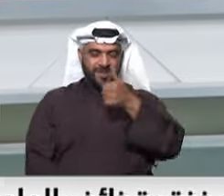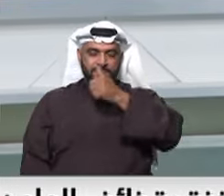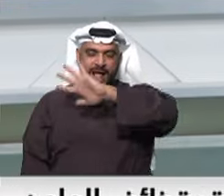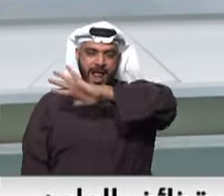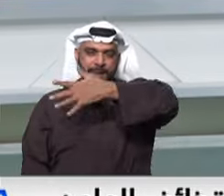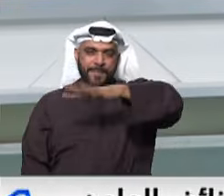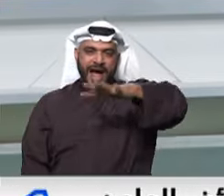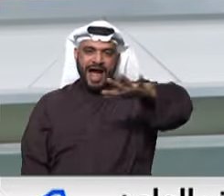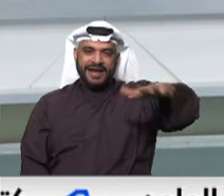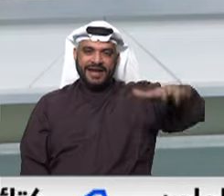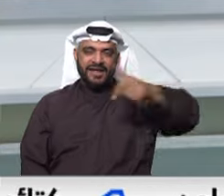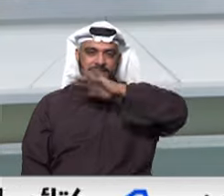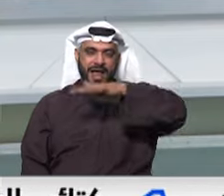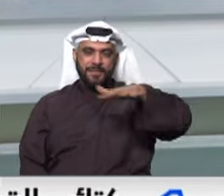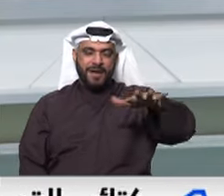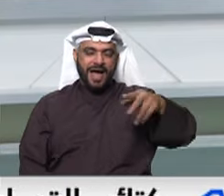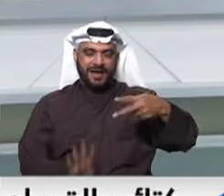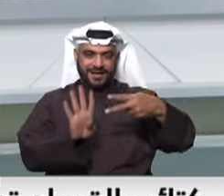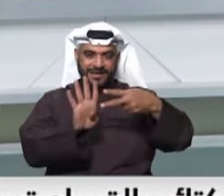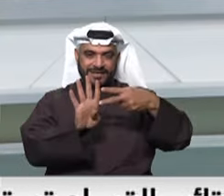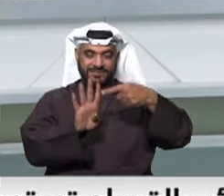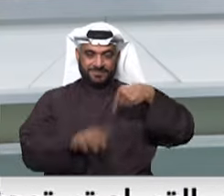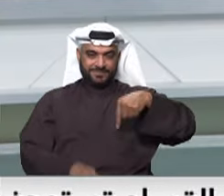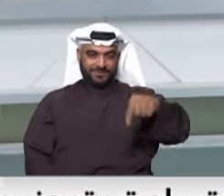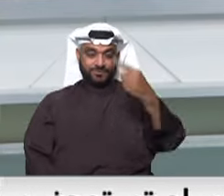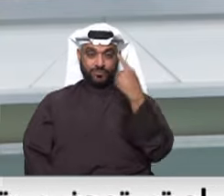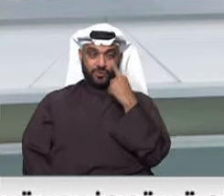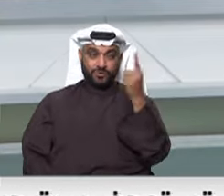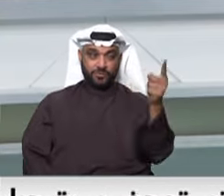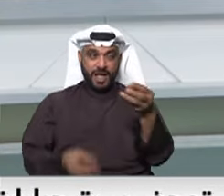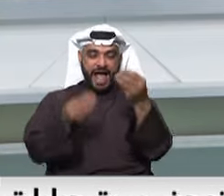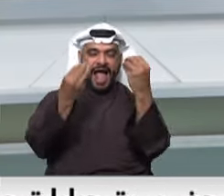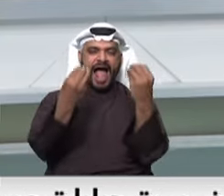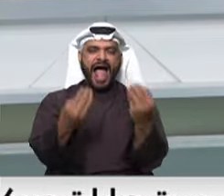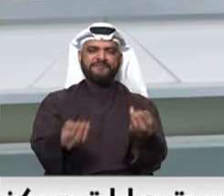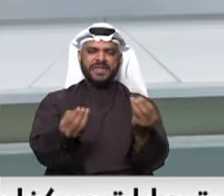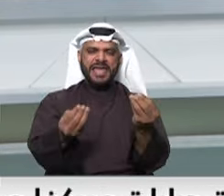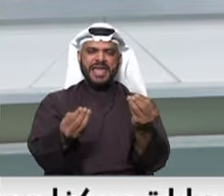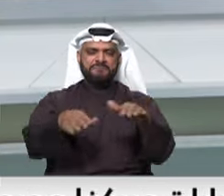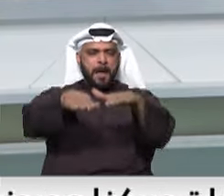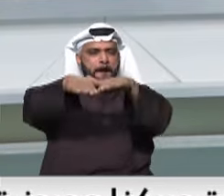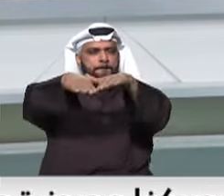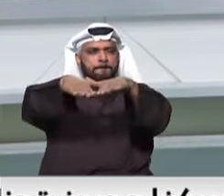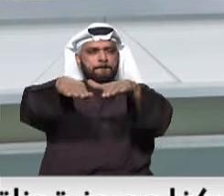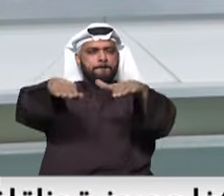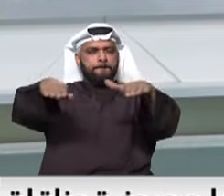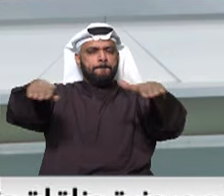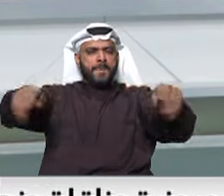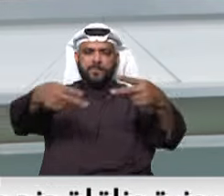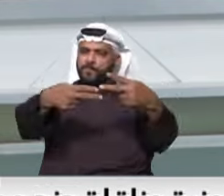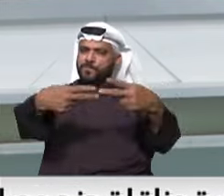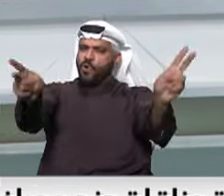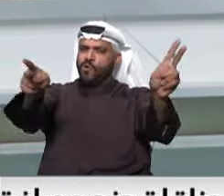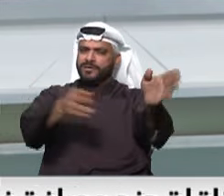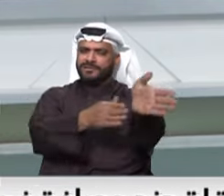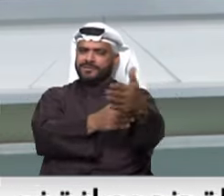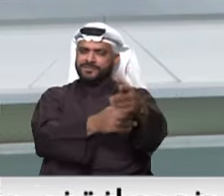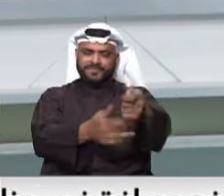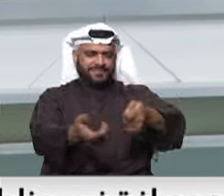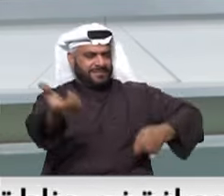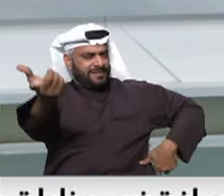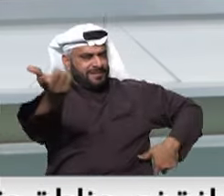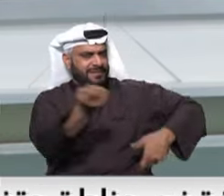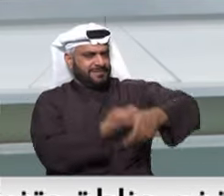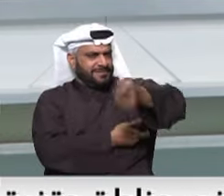للأجواء البحرية المتوقعة خلال 24 ساعة القادمة بمشيئة الله، أجواء معتدلة مناسبة لممارسة جميع الأنشطة البحرية،